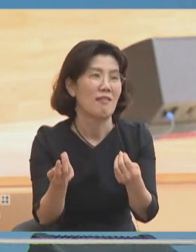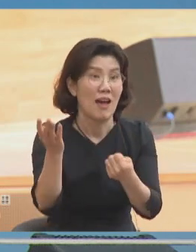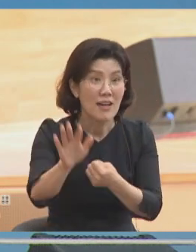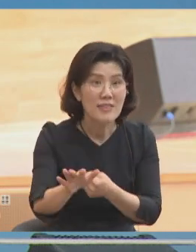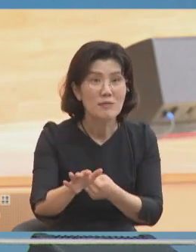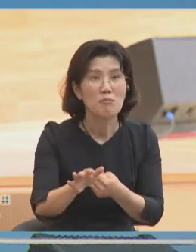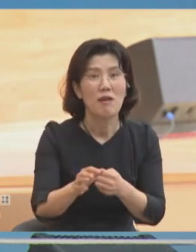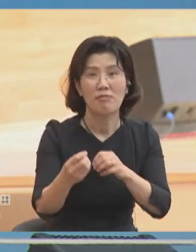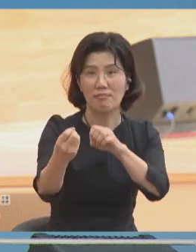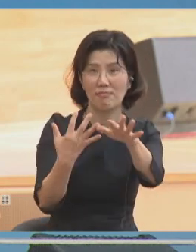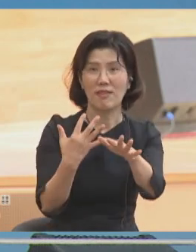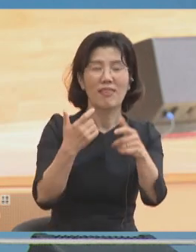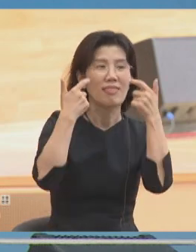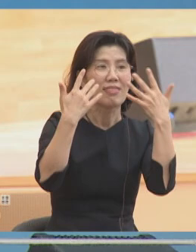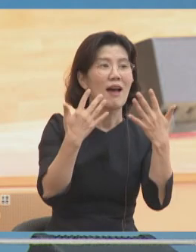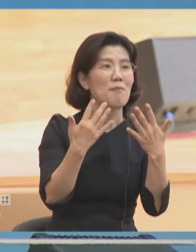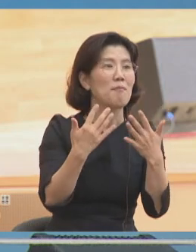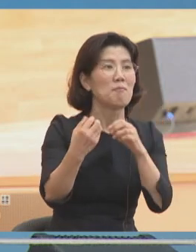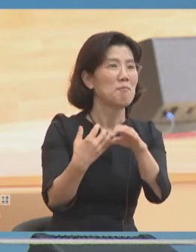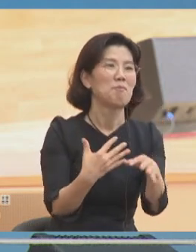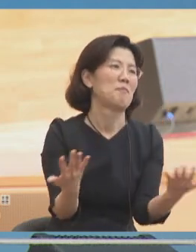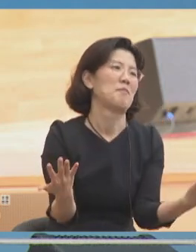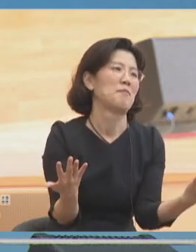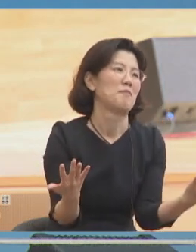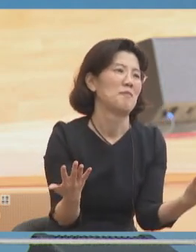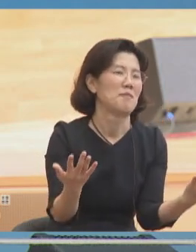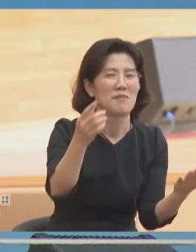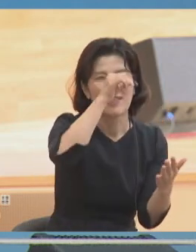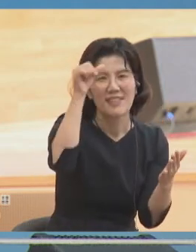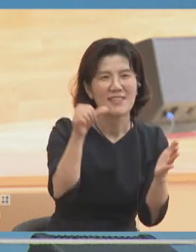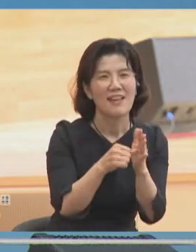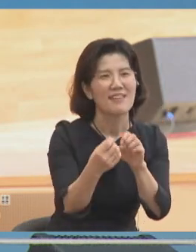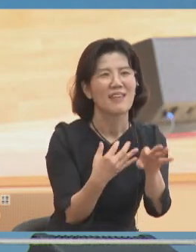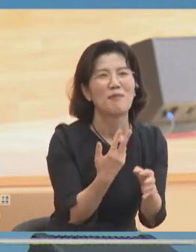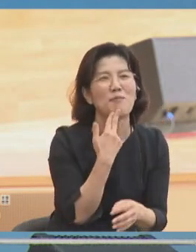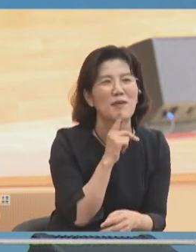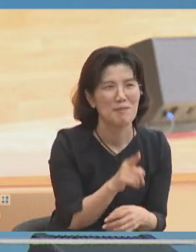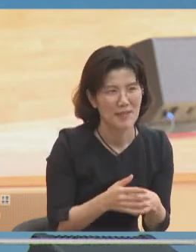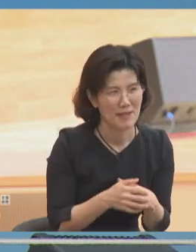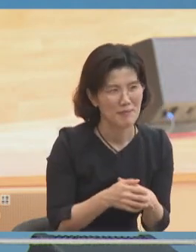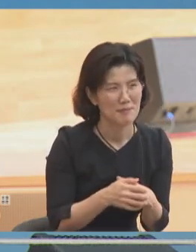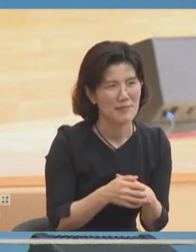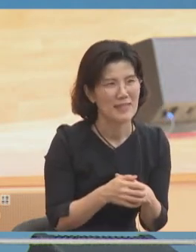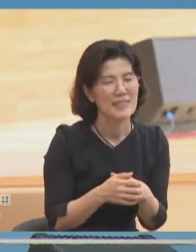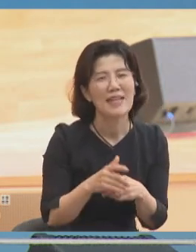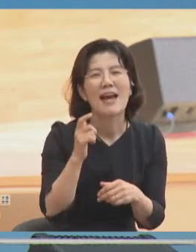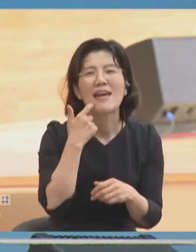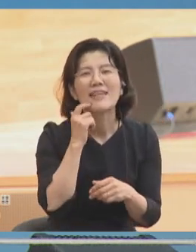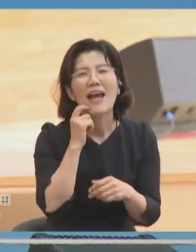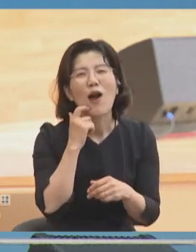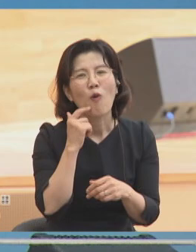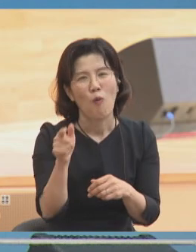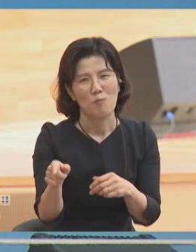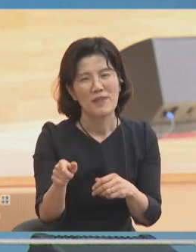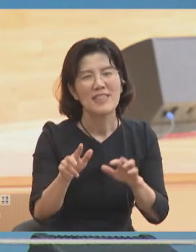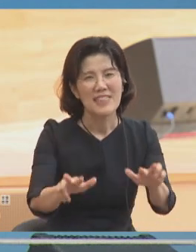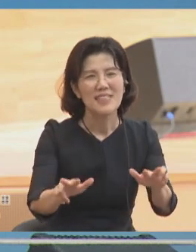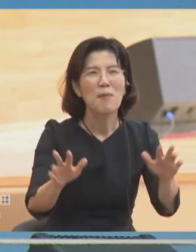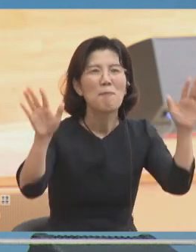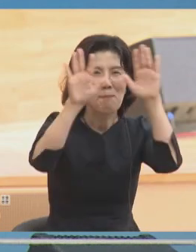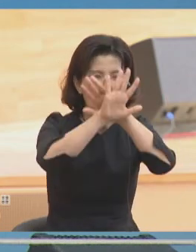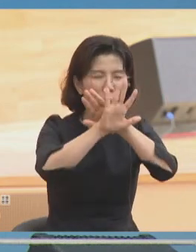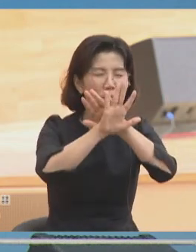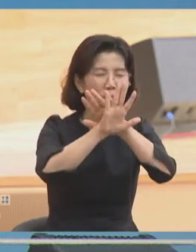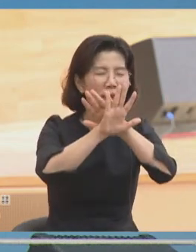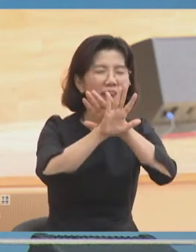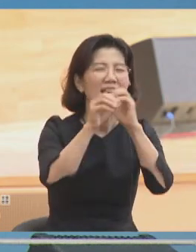확실하지 않는 것 확실한게 없는게 바로 우리 인생입니다 마치 야곱이 만난 그 밤처럼 말입니다